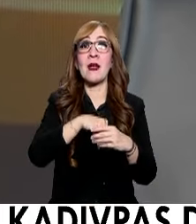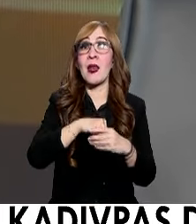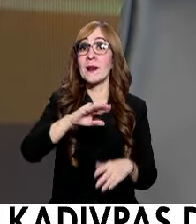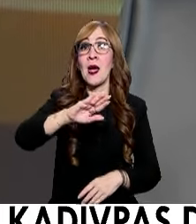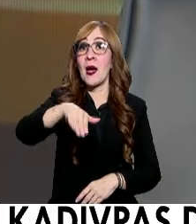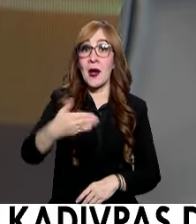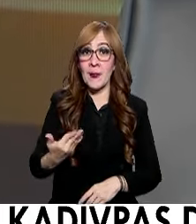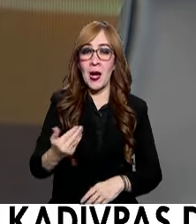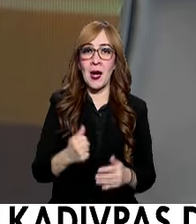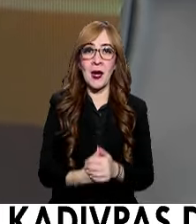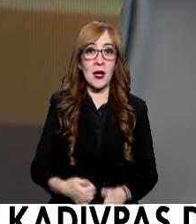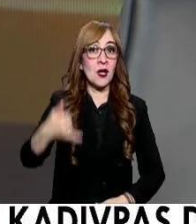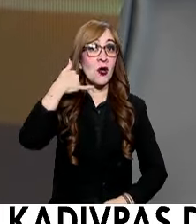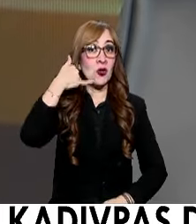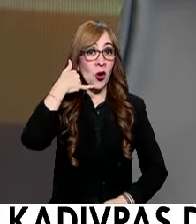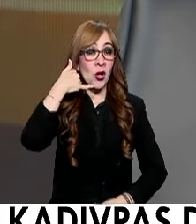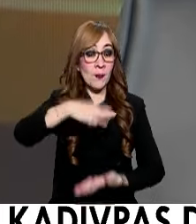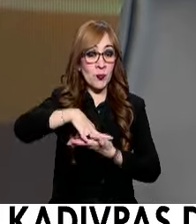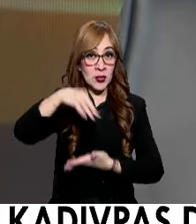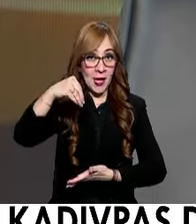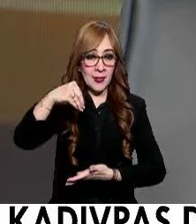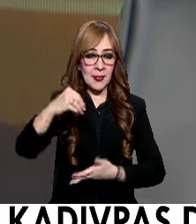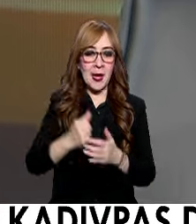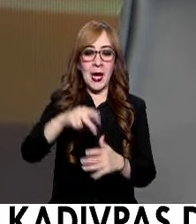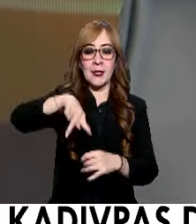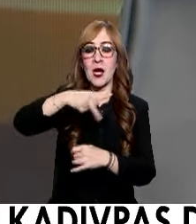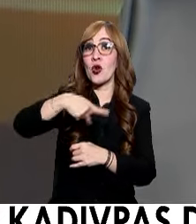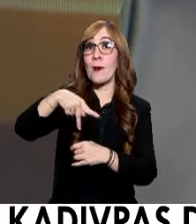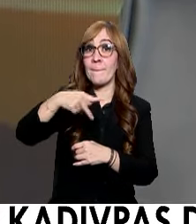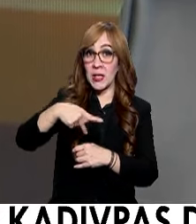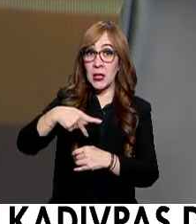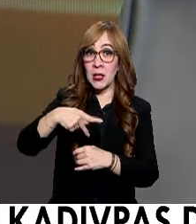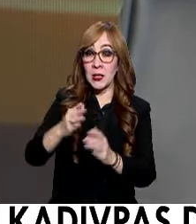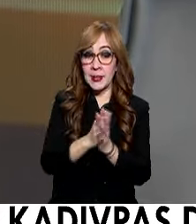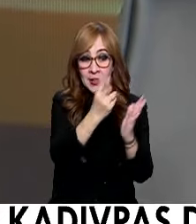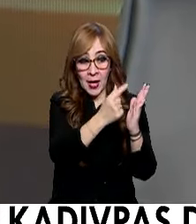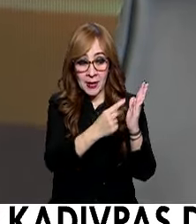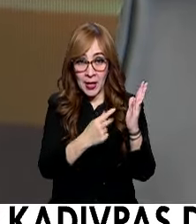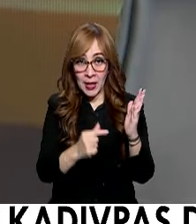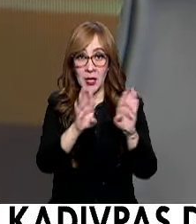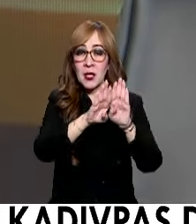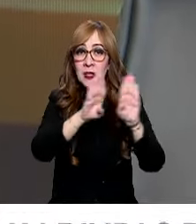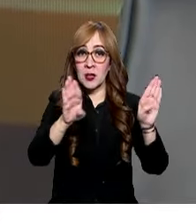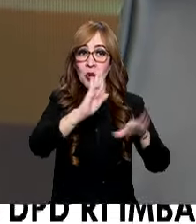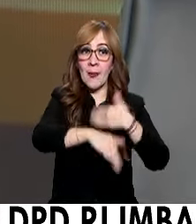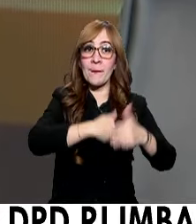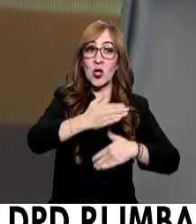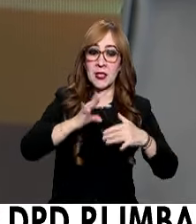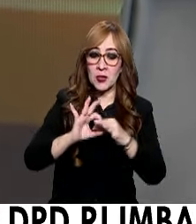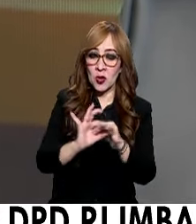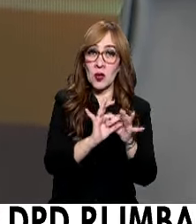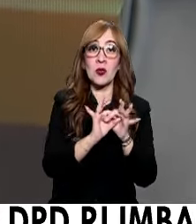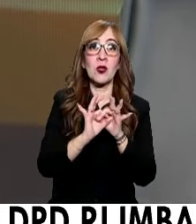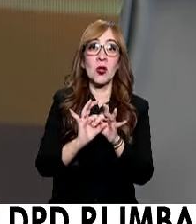call center dan ada juga copy morningning portal anggaran jadi keterbukaan dalam proses gotong royong itu